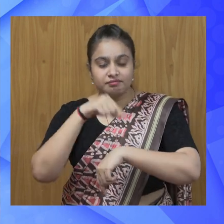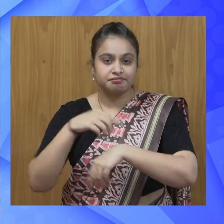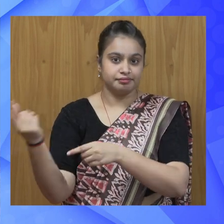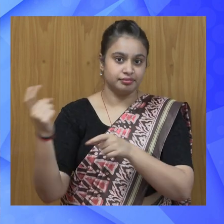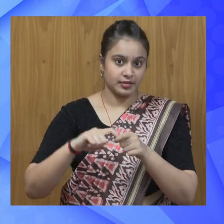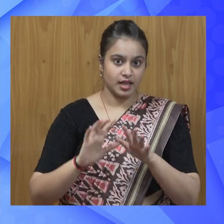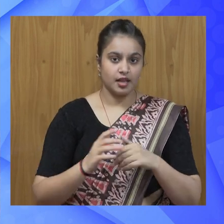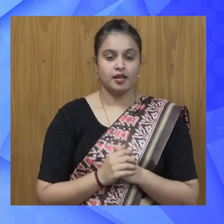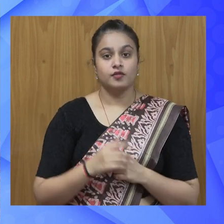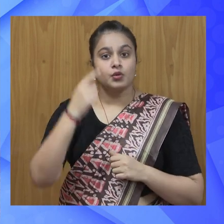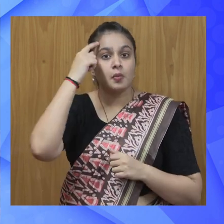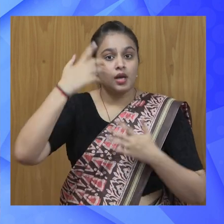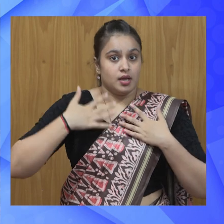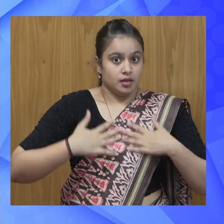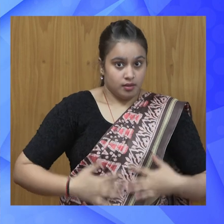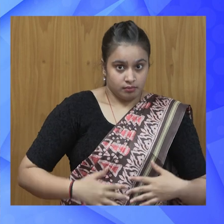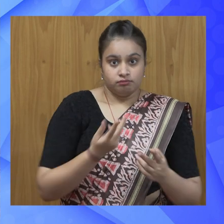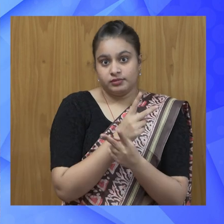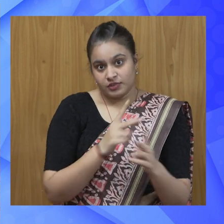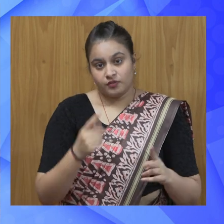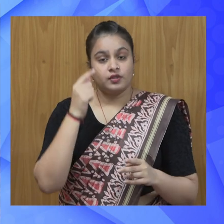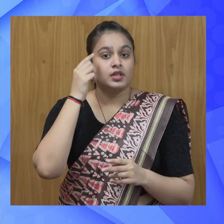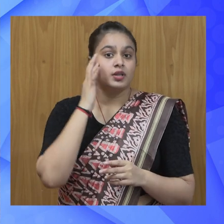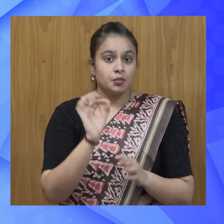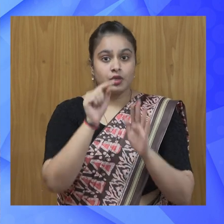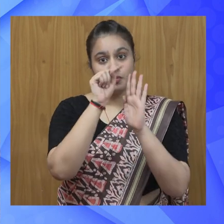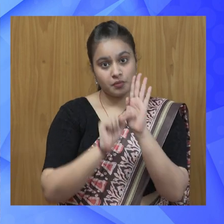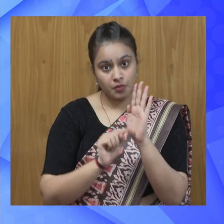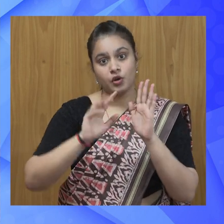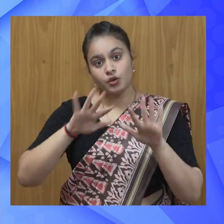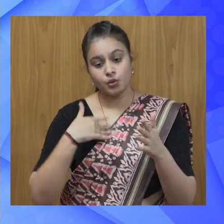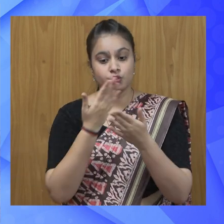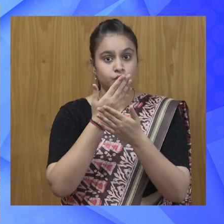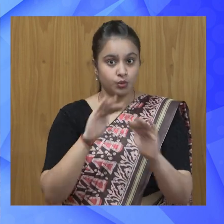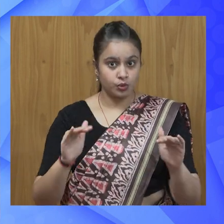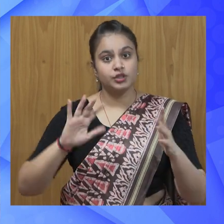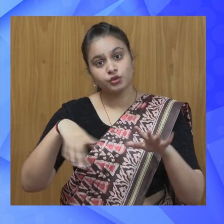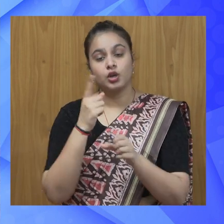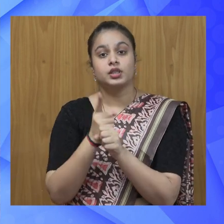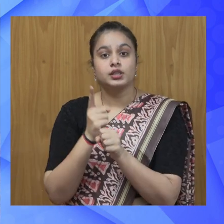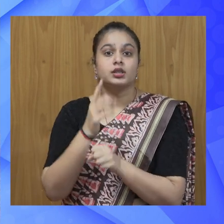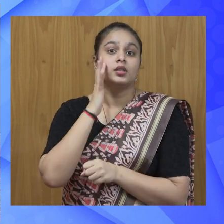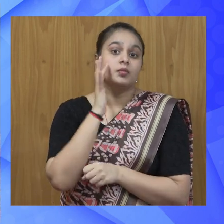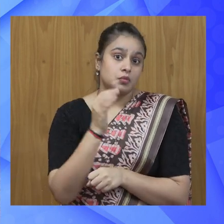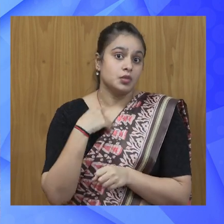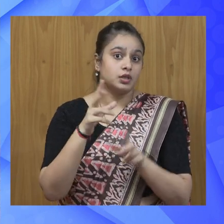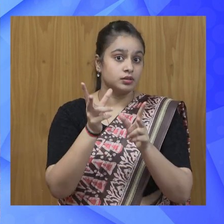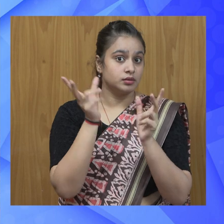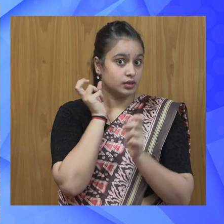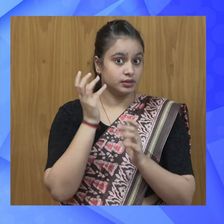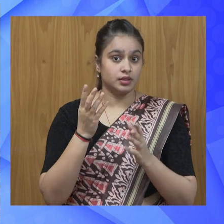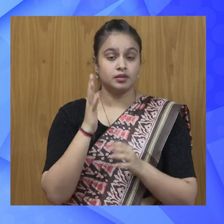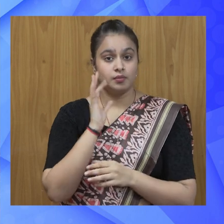वो मानसिक स्वास्थ्य पर मूल्यवान मार्गदर्शन प्रदान करेंगे जिसे छात्रों और शिक्षकों को समान रूप से ध्यान से सुनना चाहिए क्योंकि